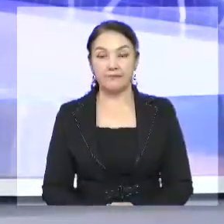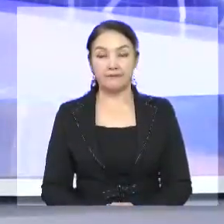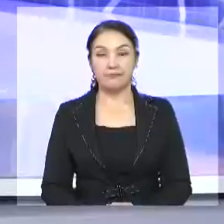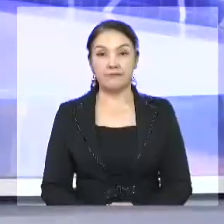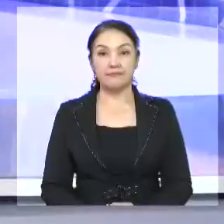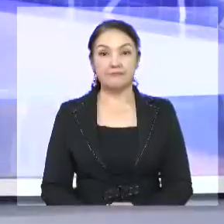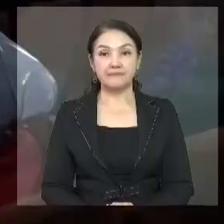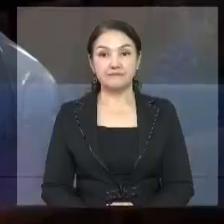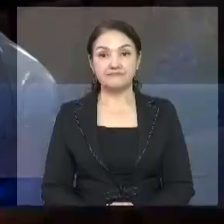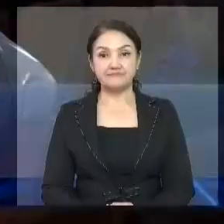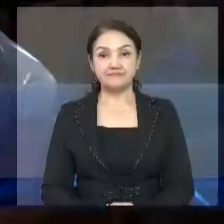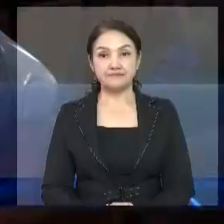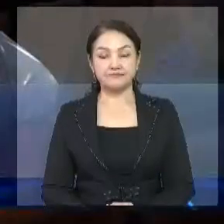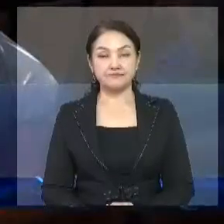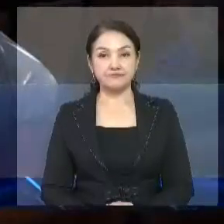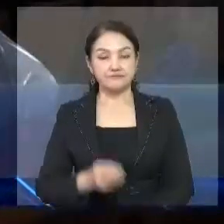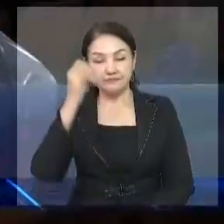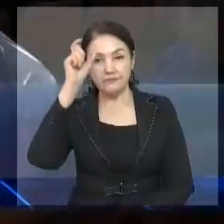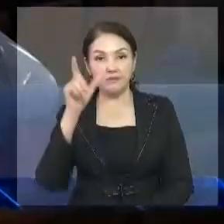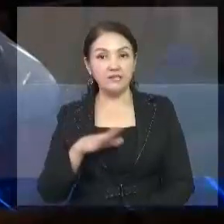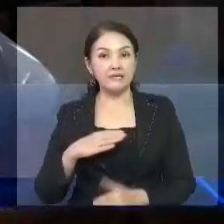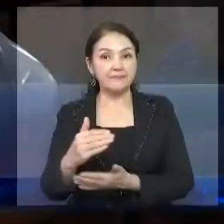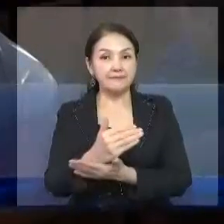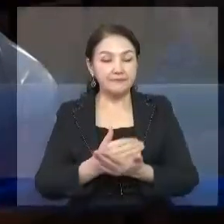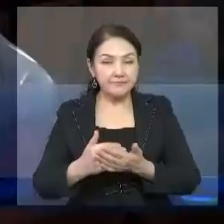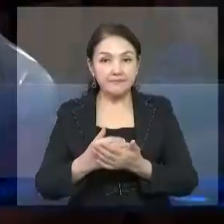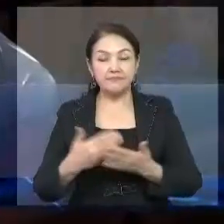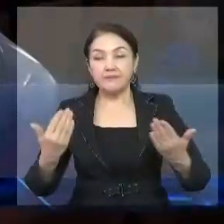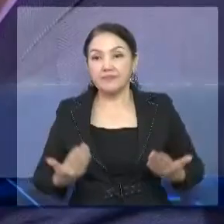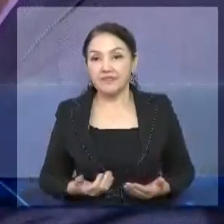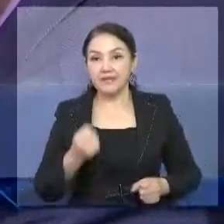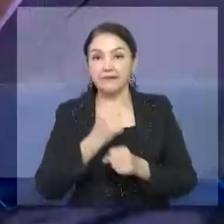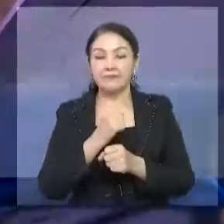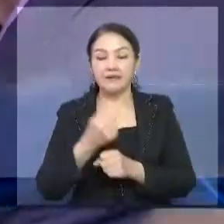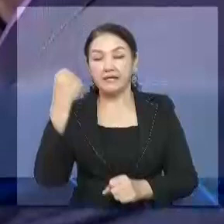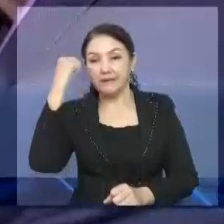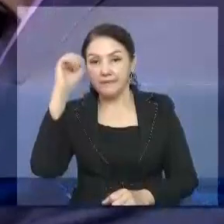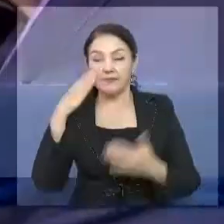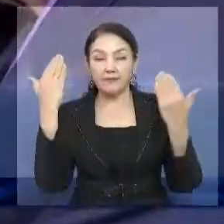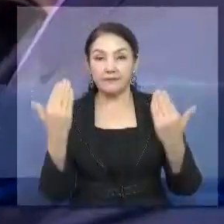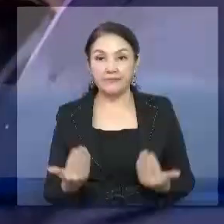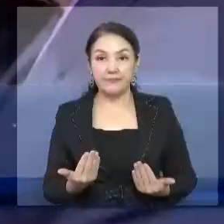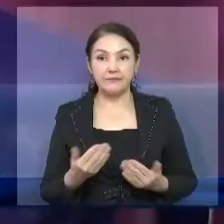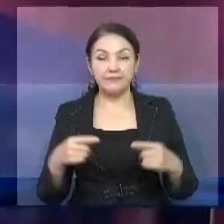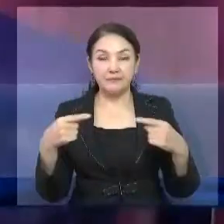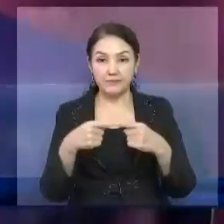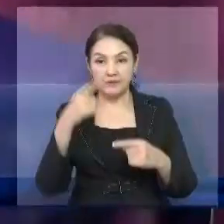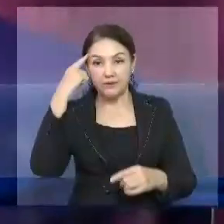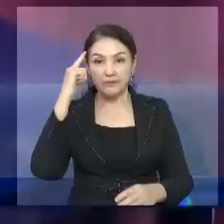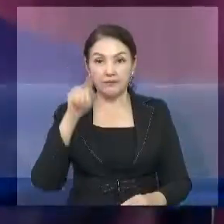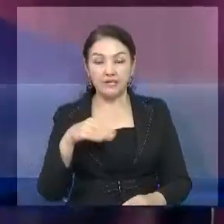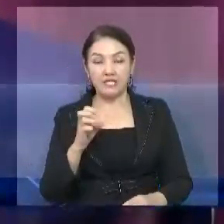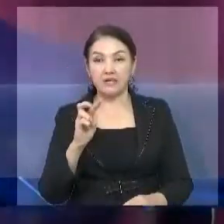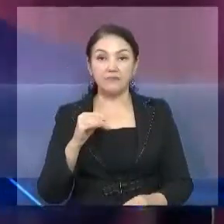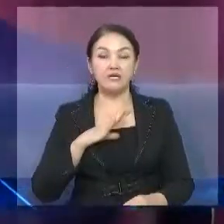тему. Ученые по сей день собирают сведения о жизни и деятельности Батыра. На сегодняшний день точно известно, что